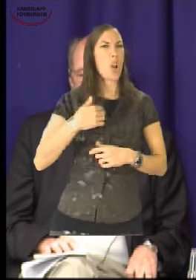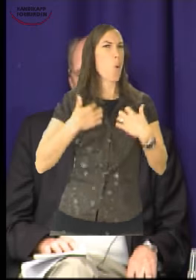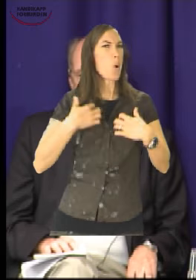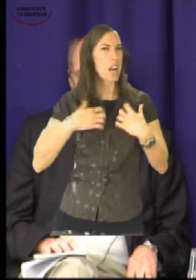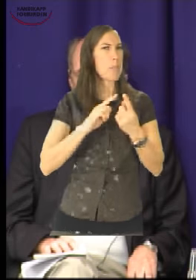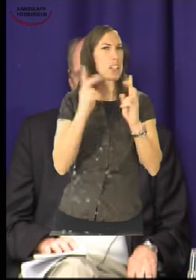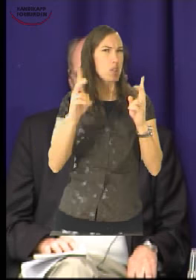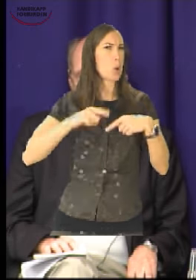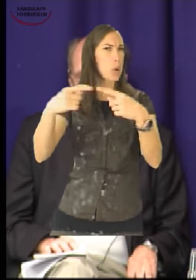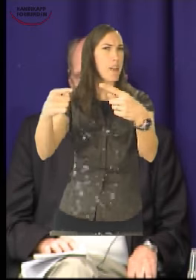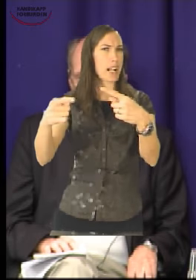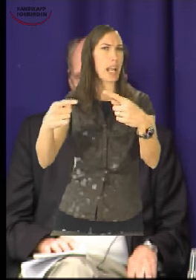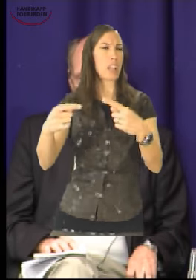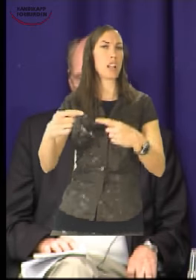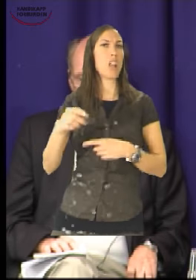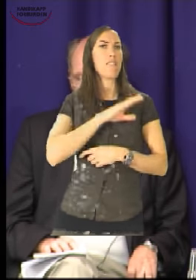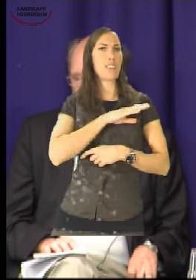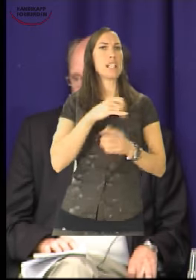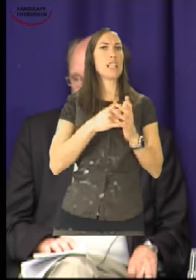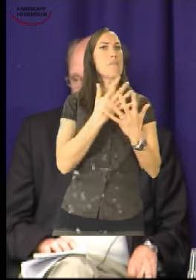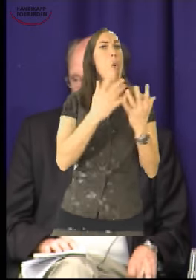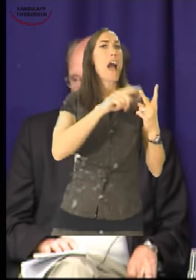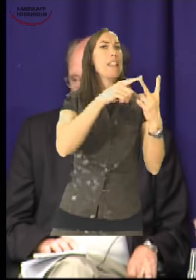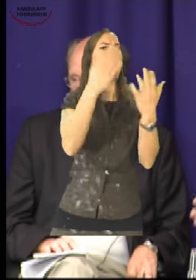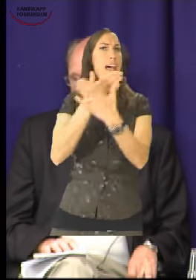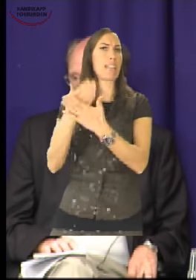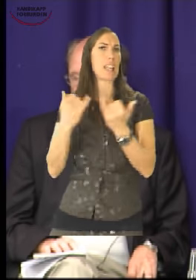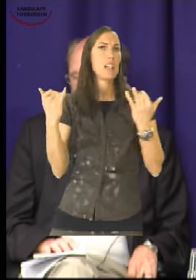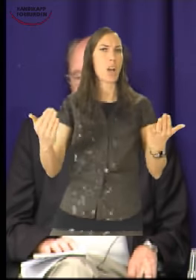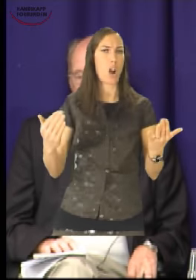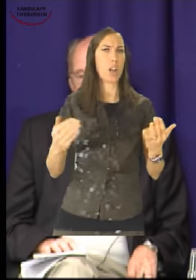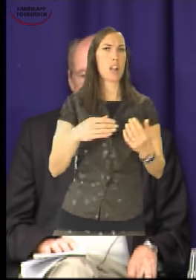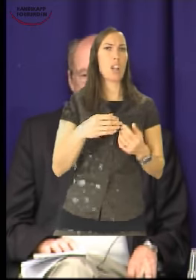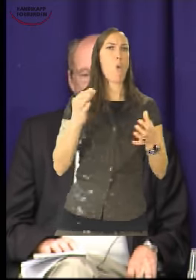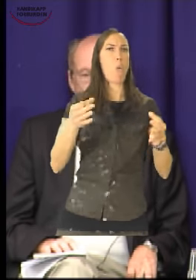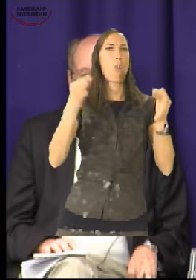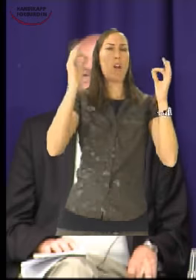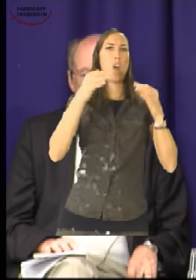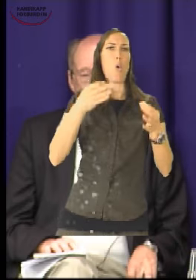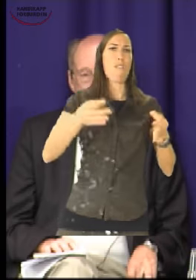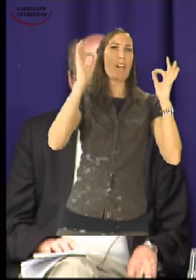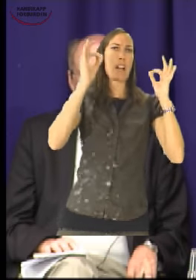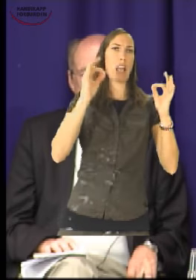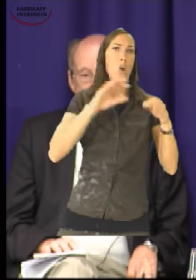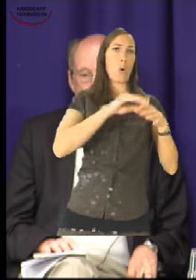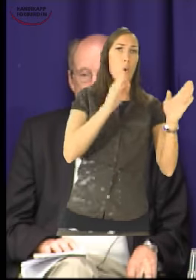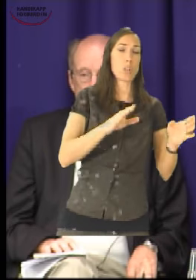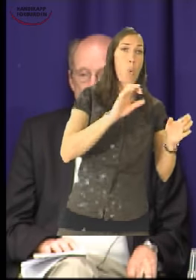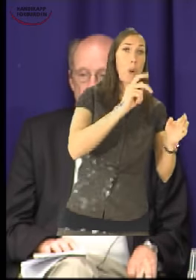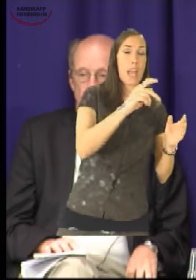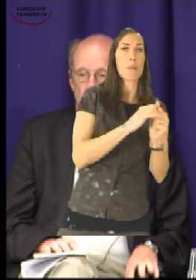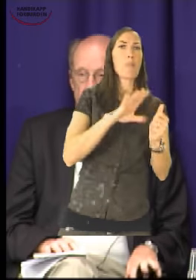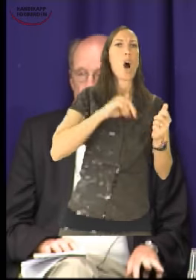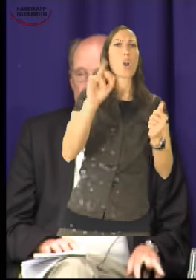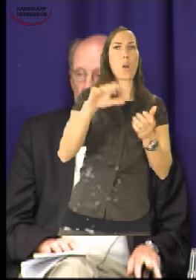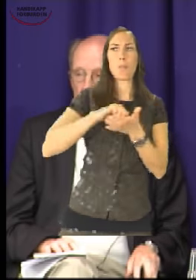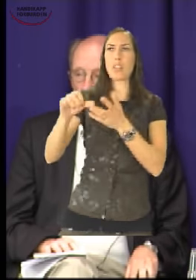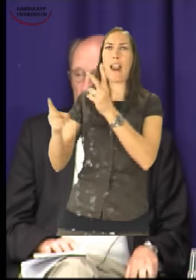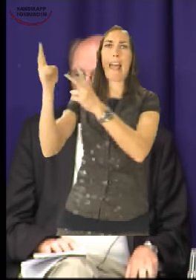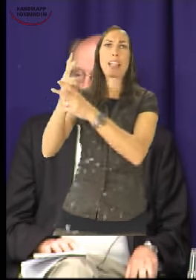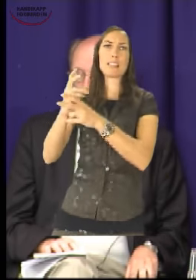sån utveckling. Den finns i väldigt många andra länder. Public hospitals som är okej, men de som har råd, de betalar extra.